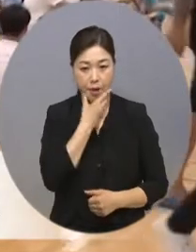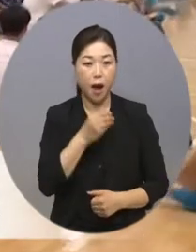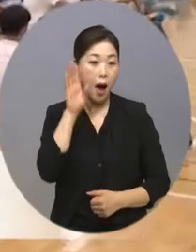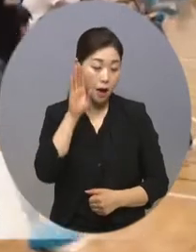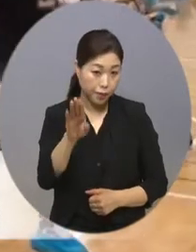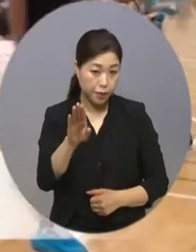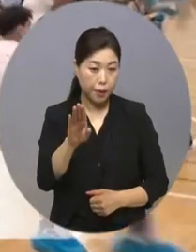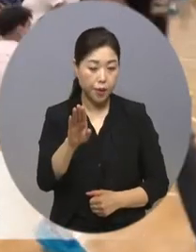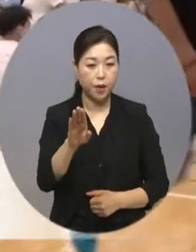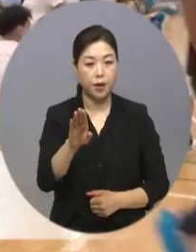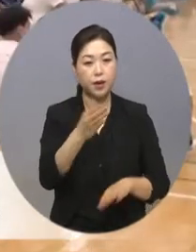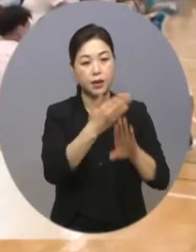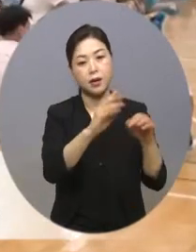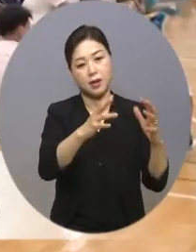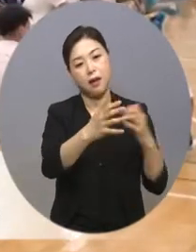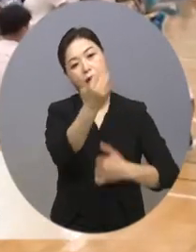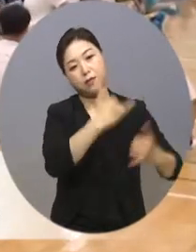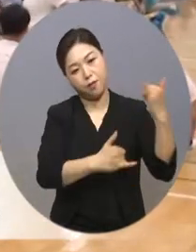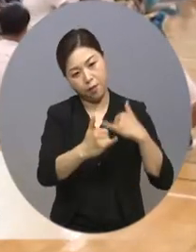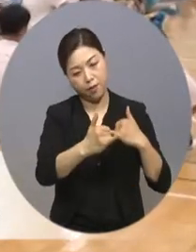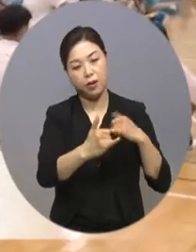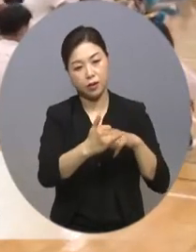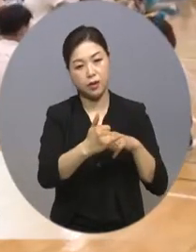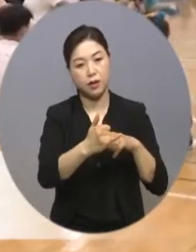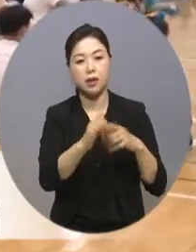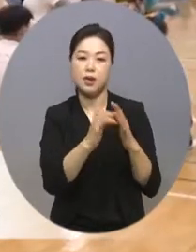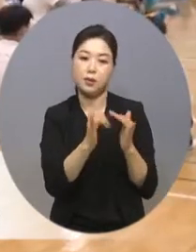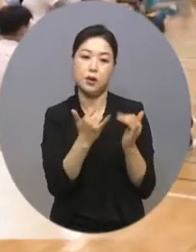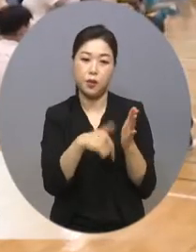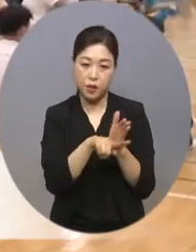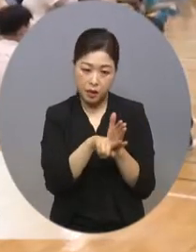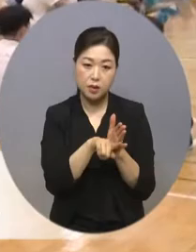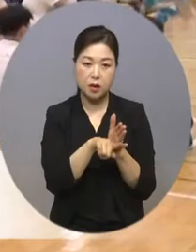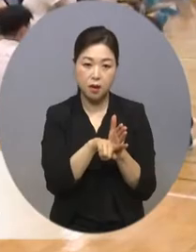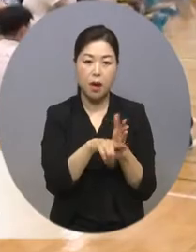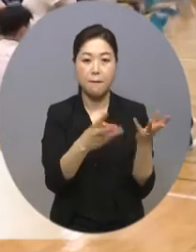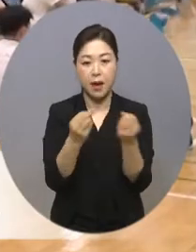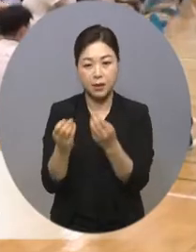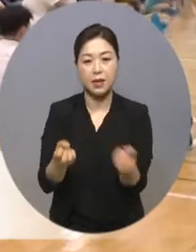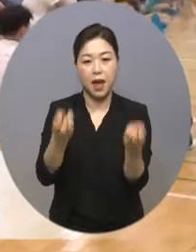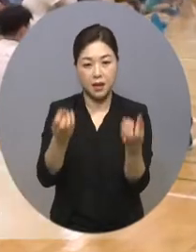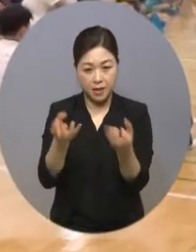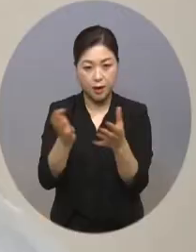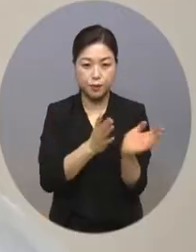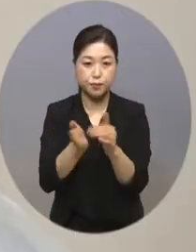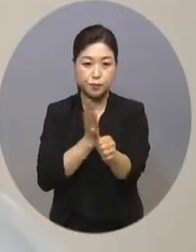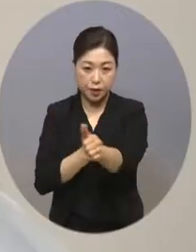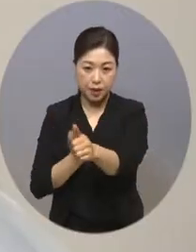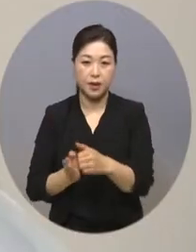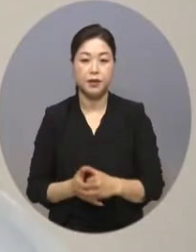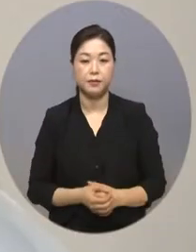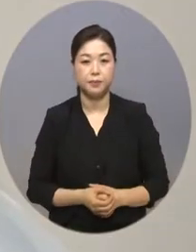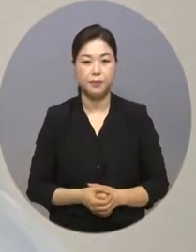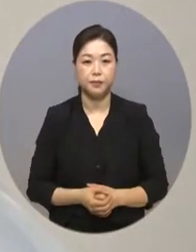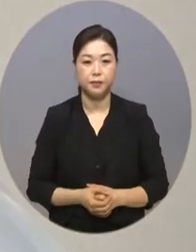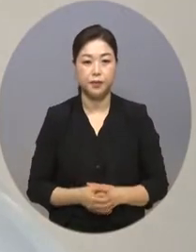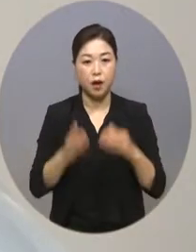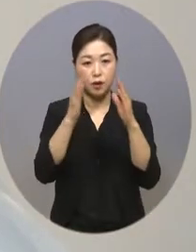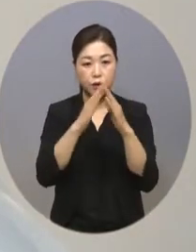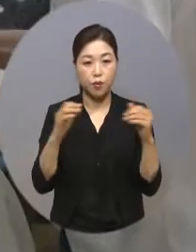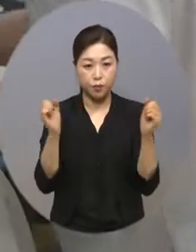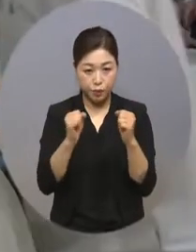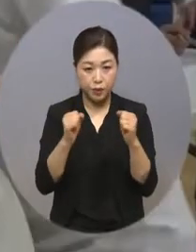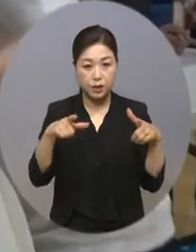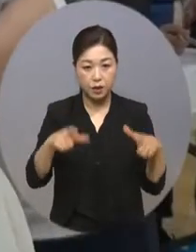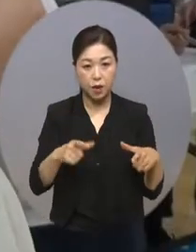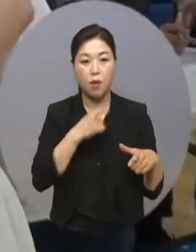앞으로도 외국인을 위해 이런 행사를 많이 많이 개최해 주시면 좋겠습니다. 감사합니다. 또한